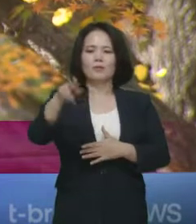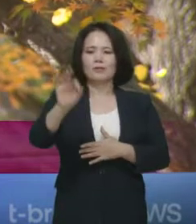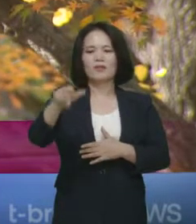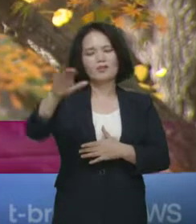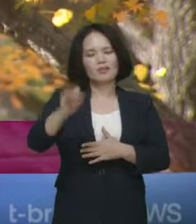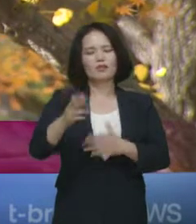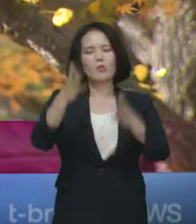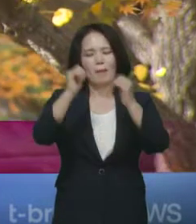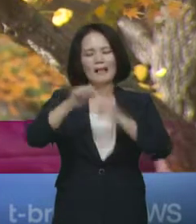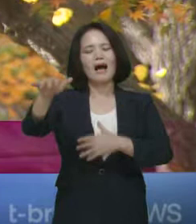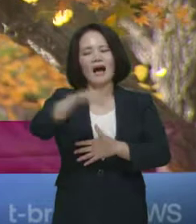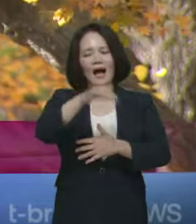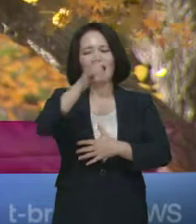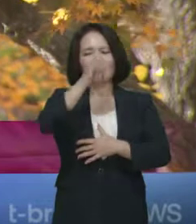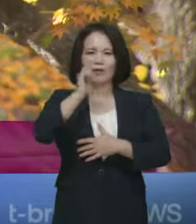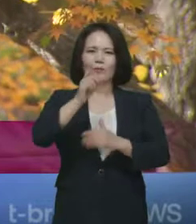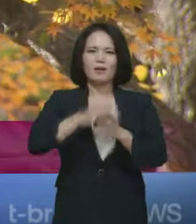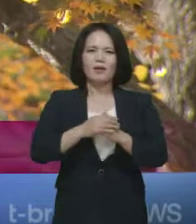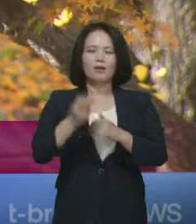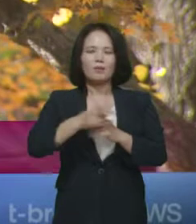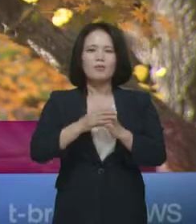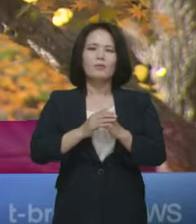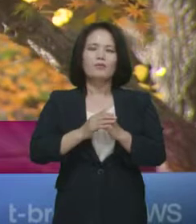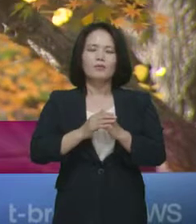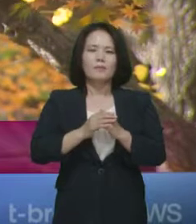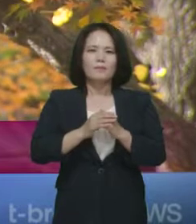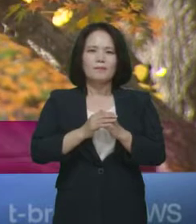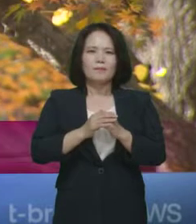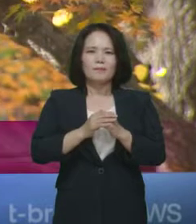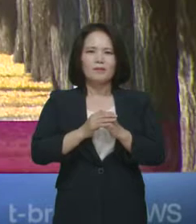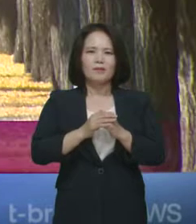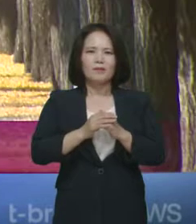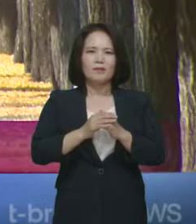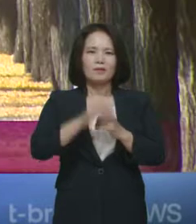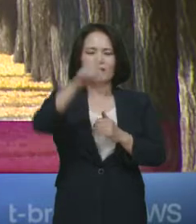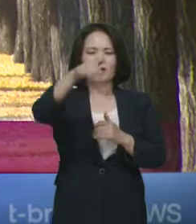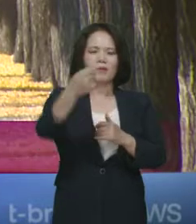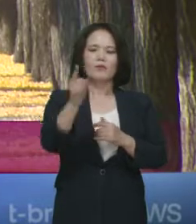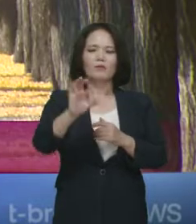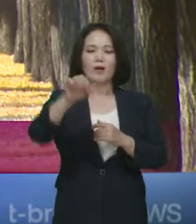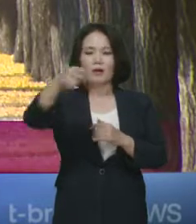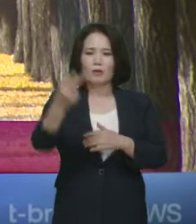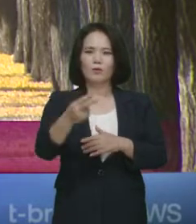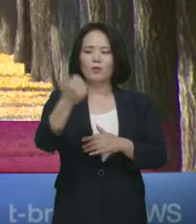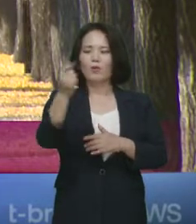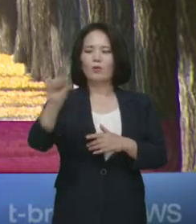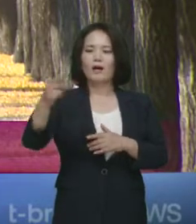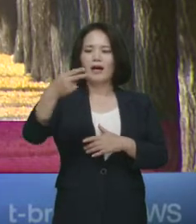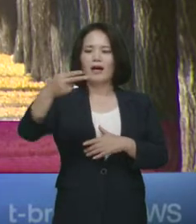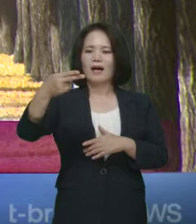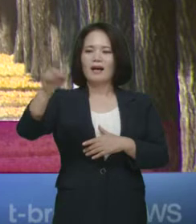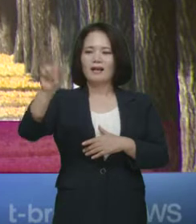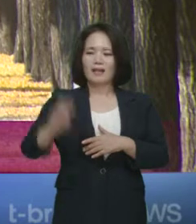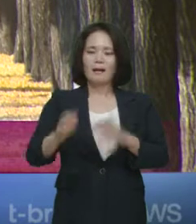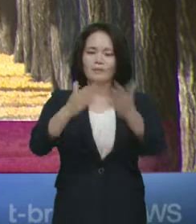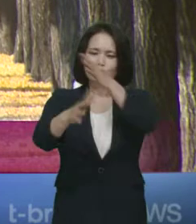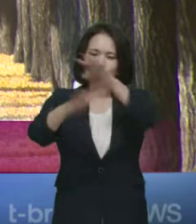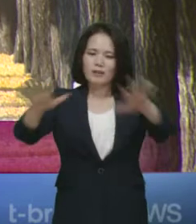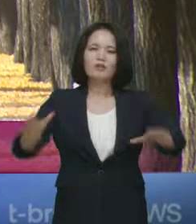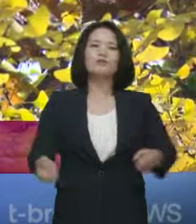합니다 4 그리고 우리나라 단풍을 모두 볼 수 있다는 광 조카 담 숲에서는 지금 축제가 한창인데요